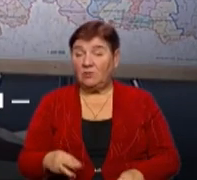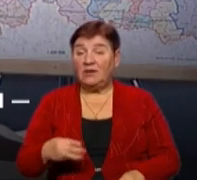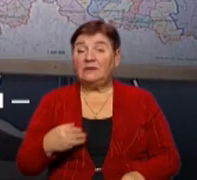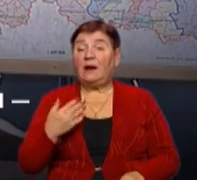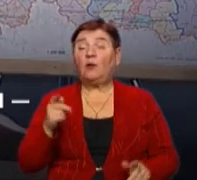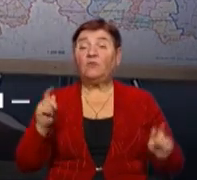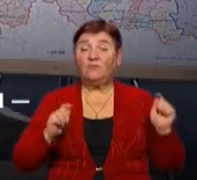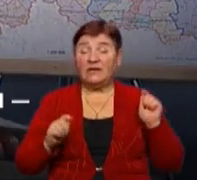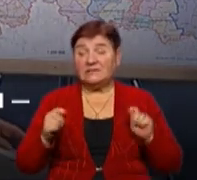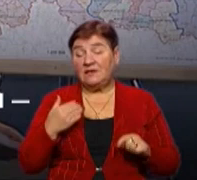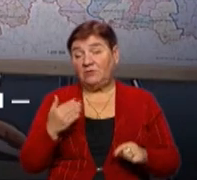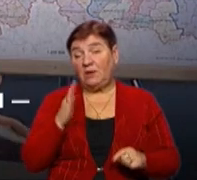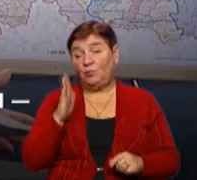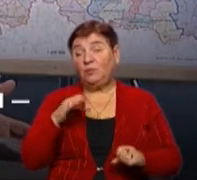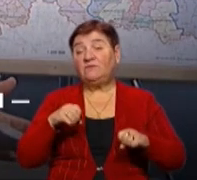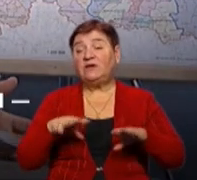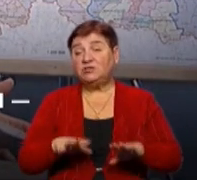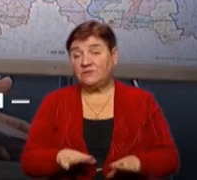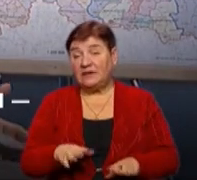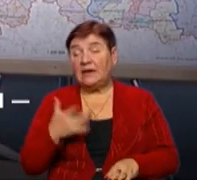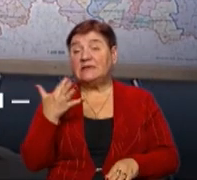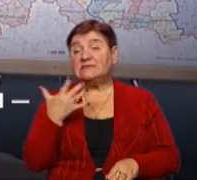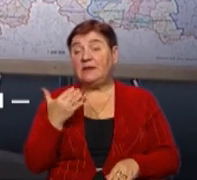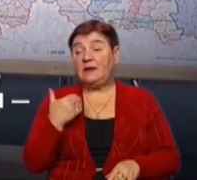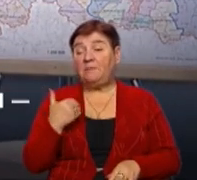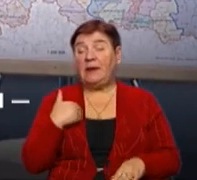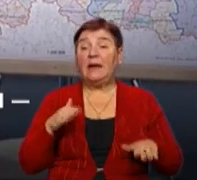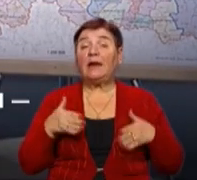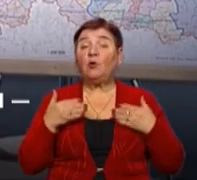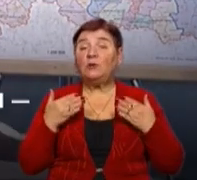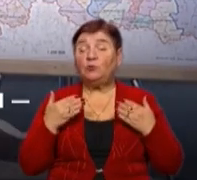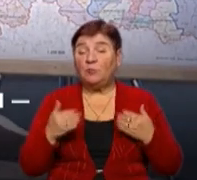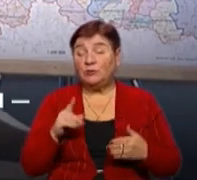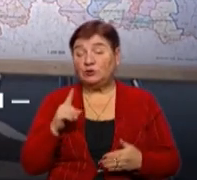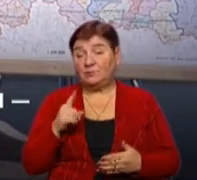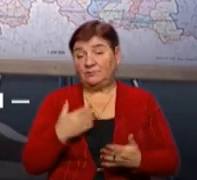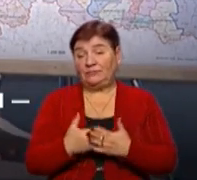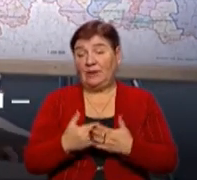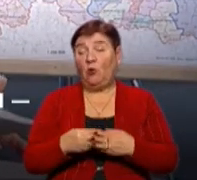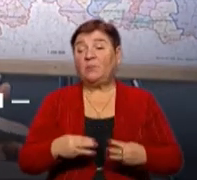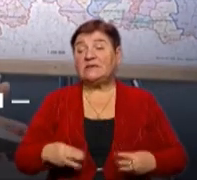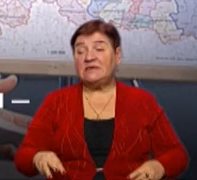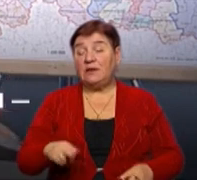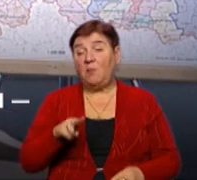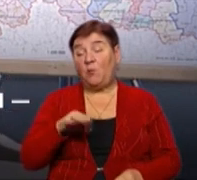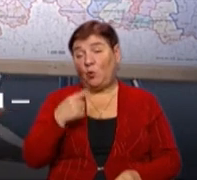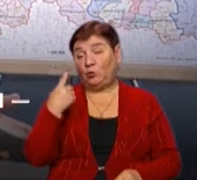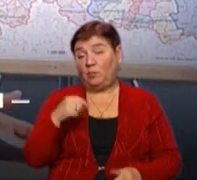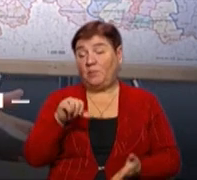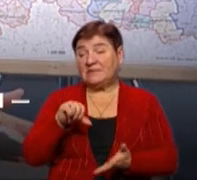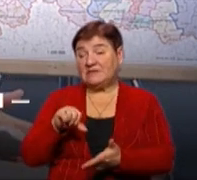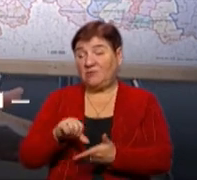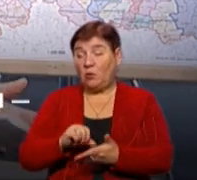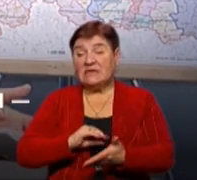їхній конференції, і вони будуть вирішувати, скільки має бути. Ми їм рекомендуємо, щоб було принаймні в президії по одному